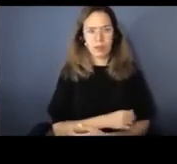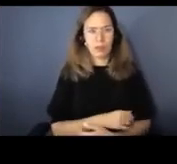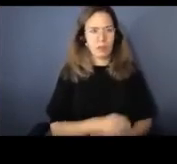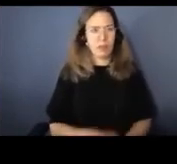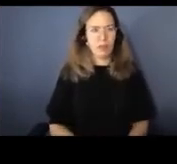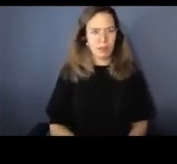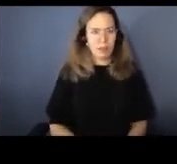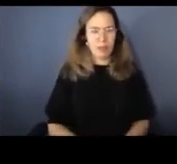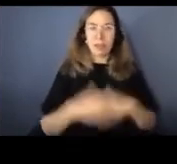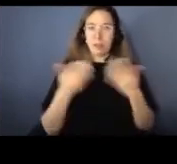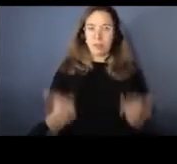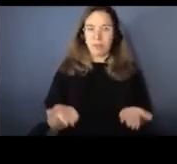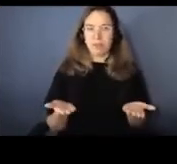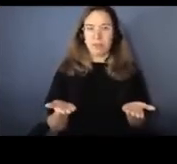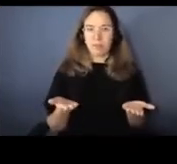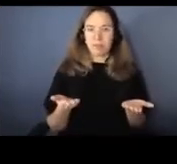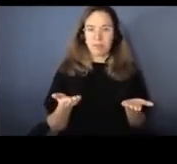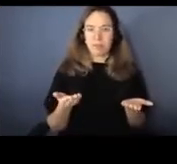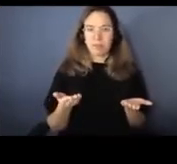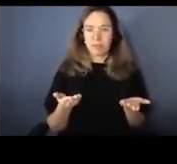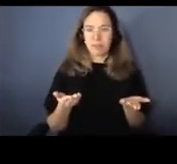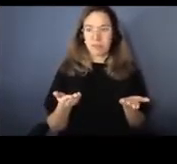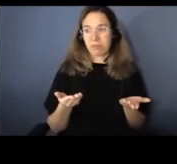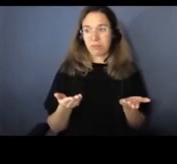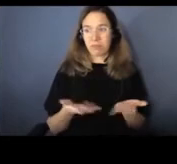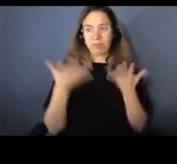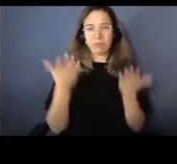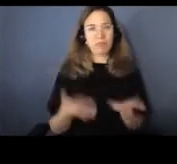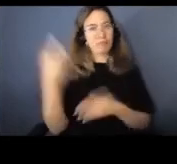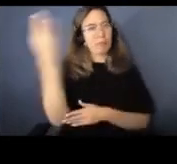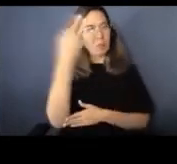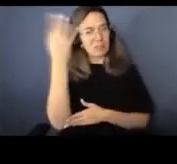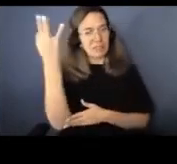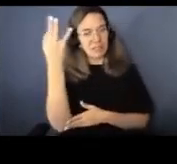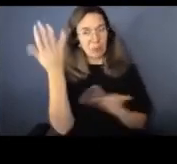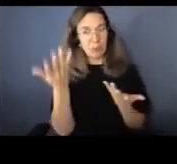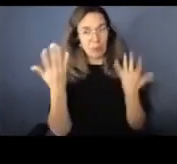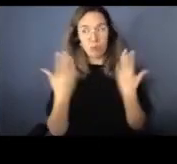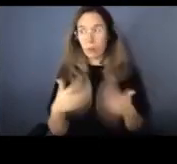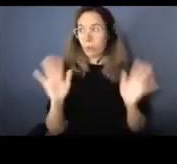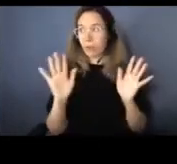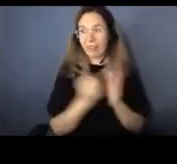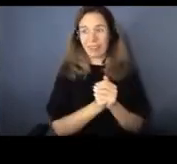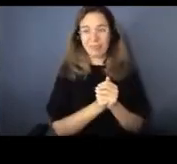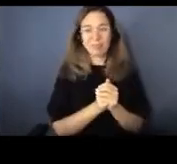Voilà. Et donc, c'est ce qui complète ma présentation d'aujourd'hui.